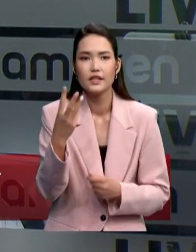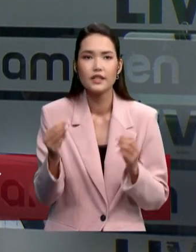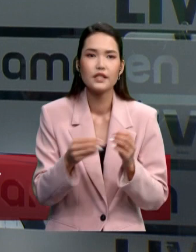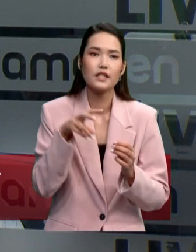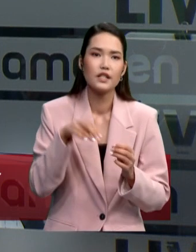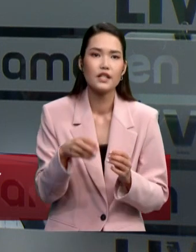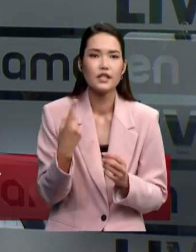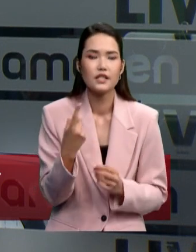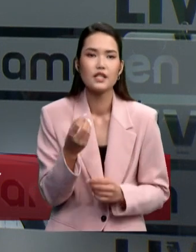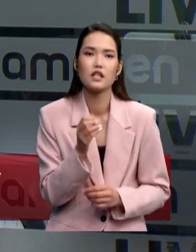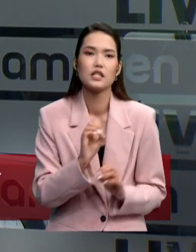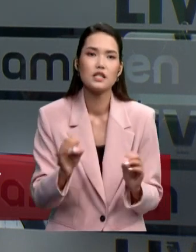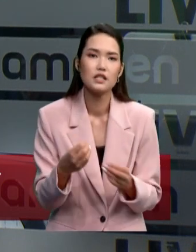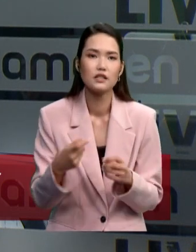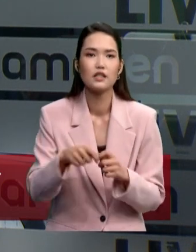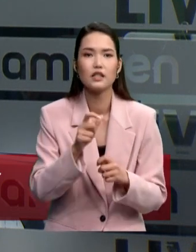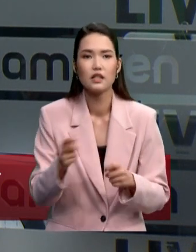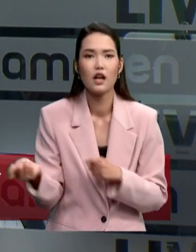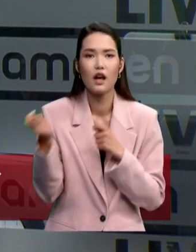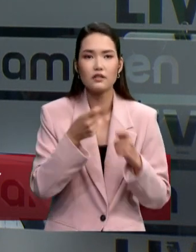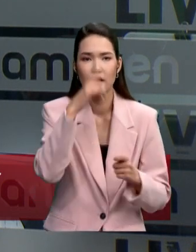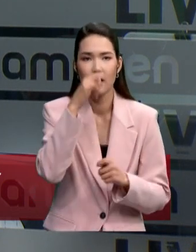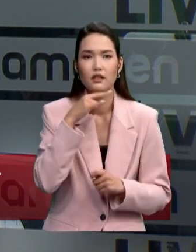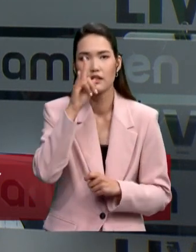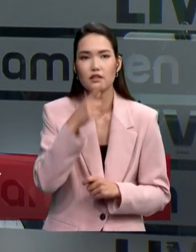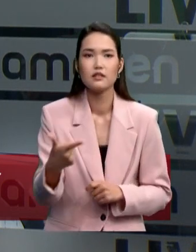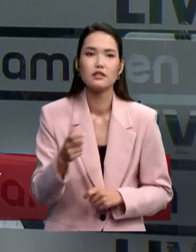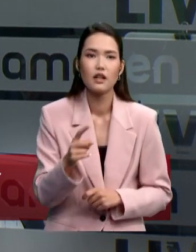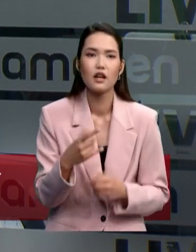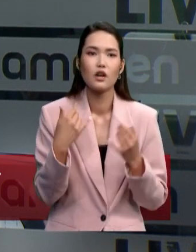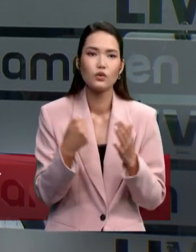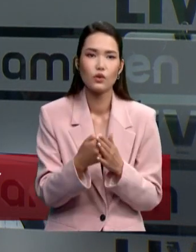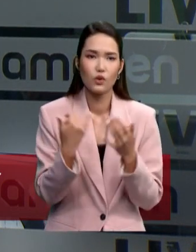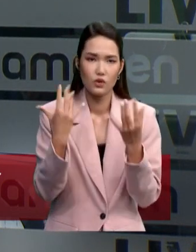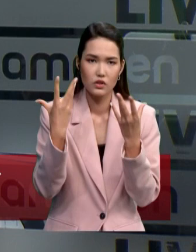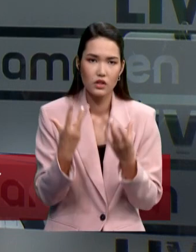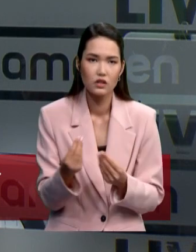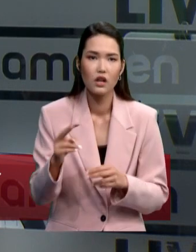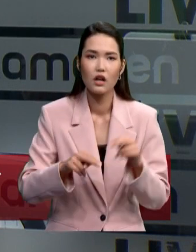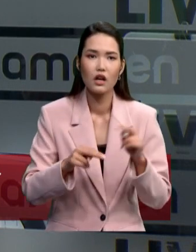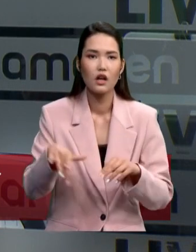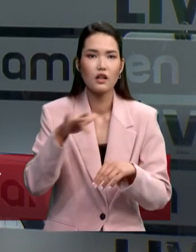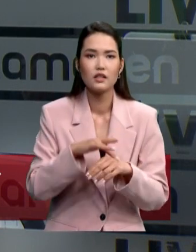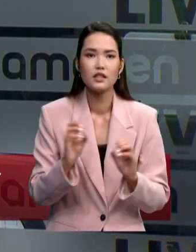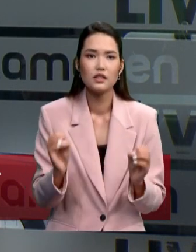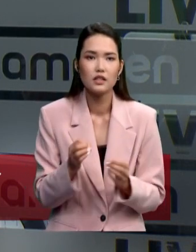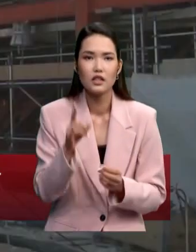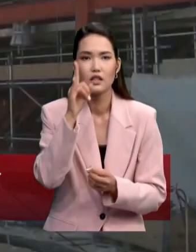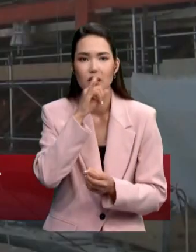десятилетия ни один иностранный инвестор, вывозящий казахстанский нефть и газ, до сегодняшнего дня не построил в стране ни